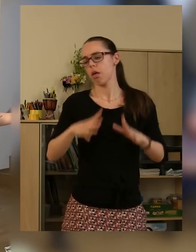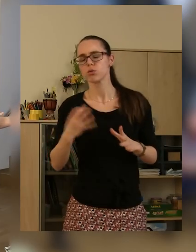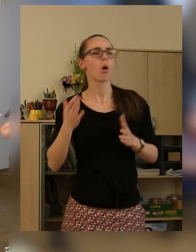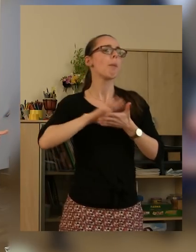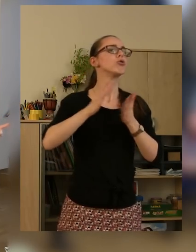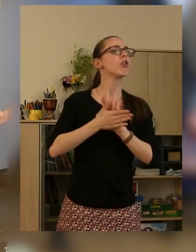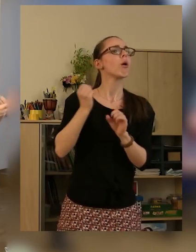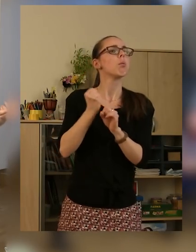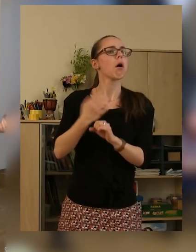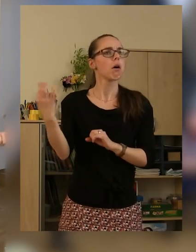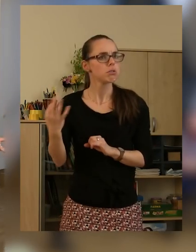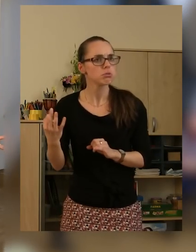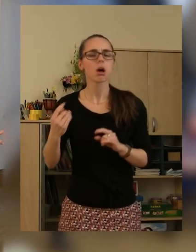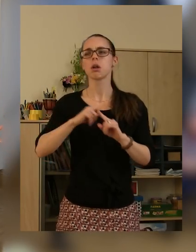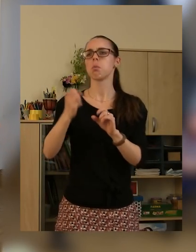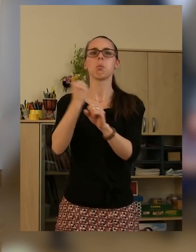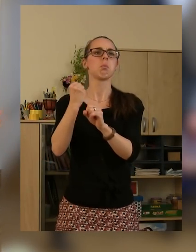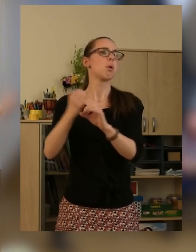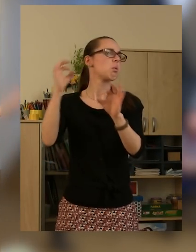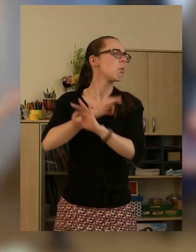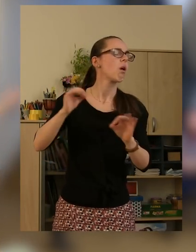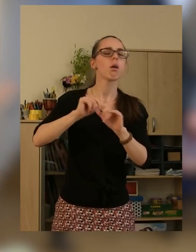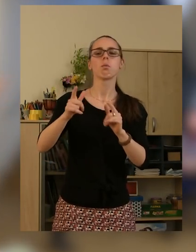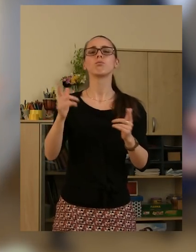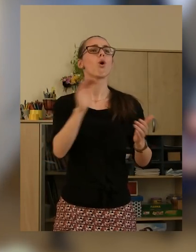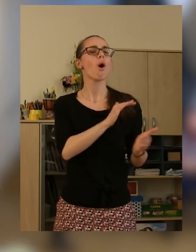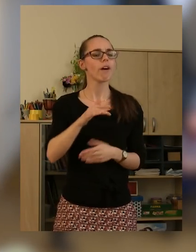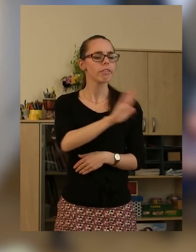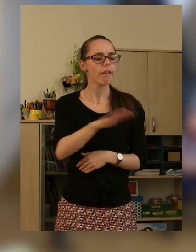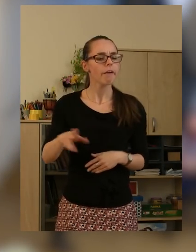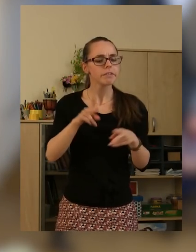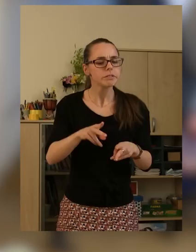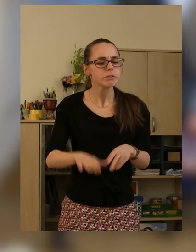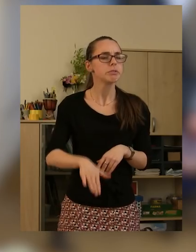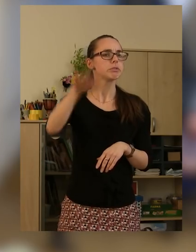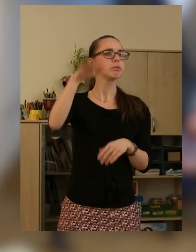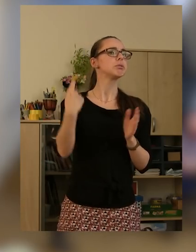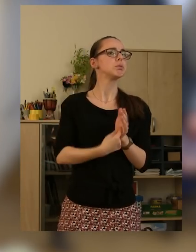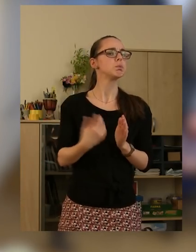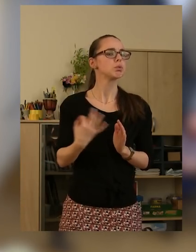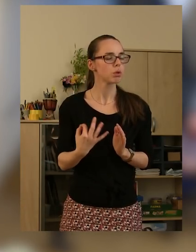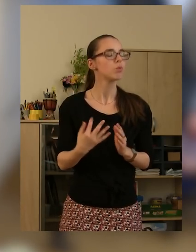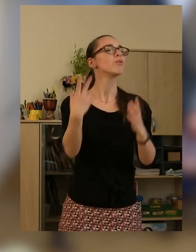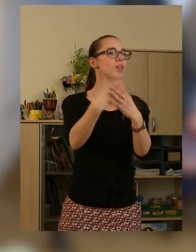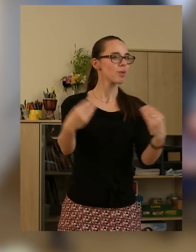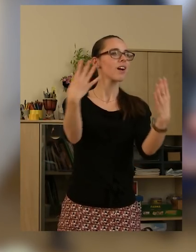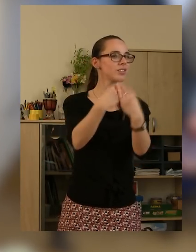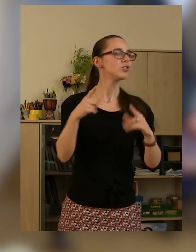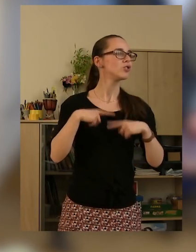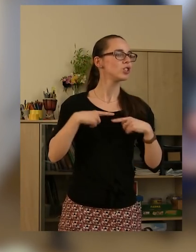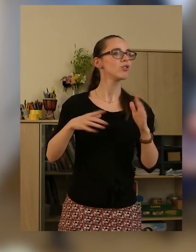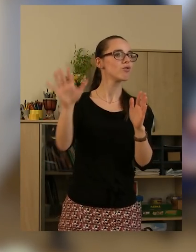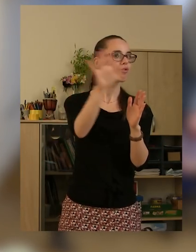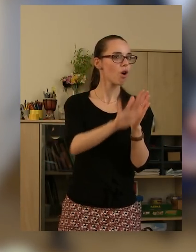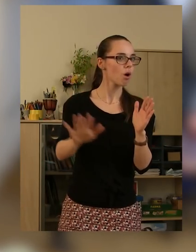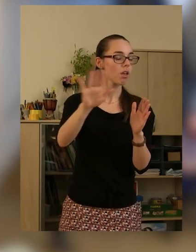jeho manželka, nebo co nedělá jeho manželka, jak se k němu chovají jeho děti, nebo jak by se měli k němu chovat jeho děti. A myslím si, že v